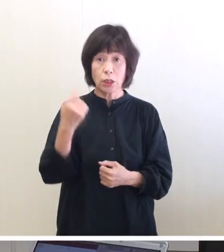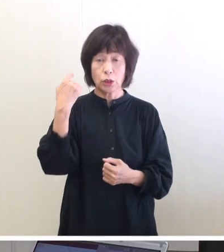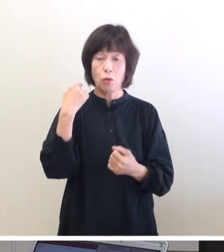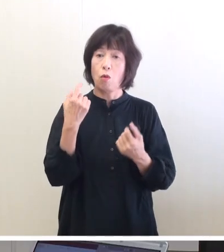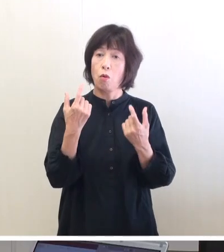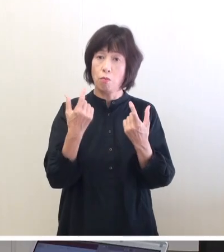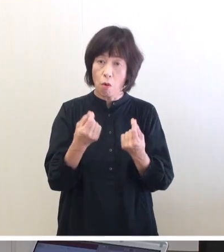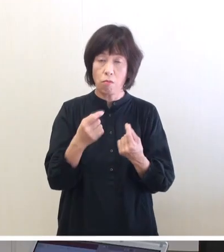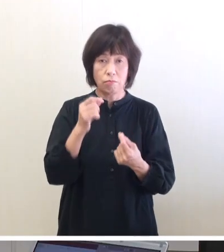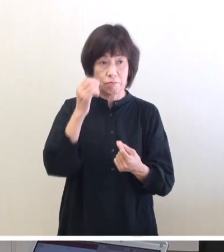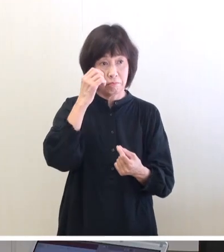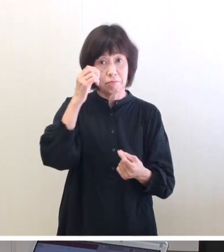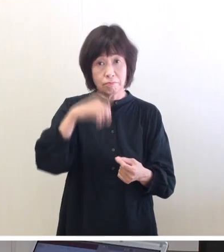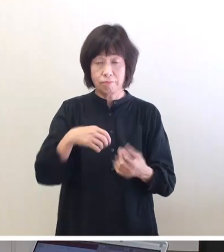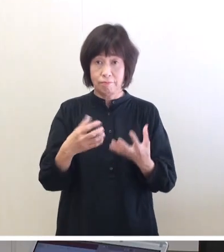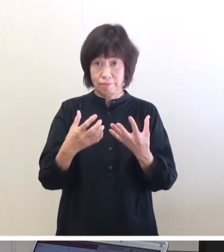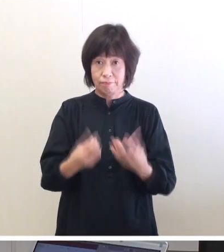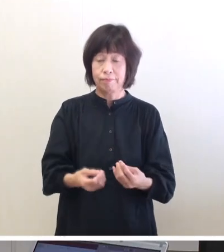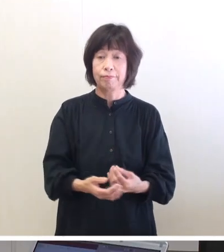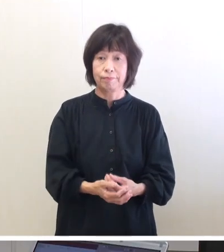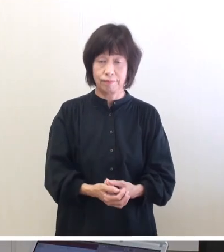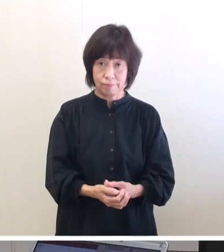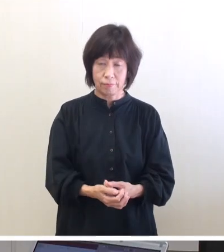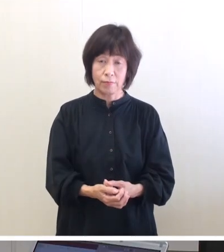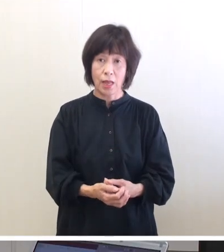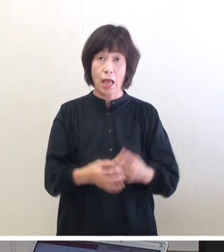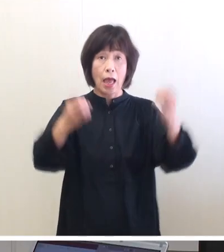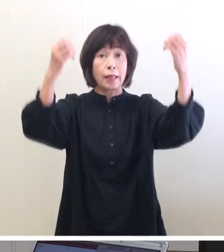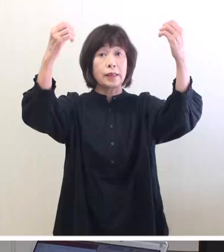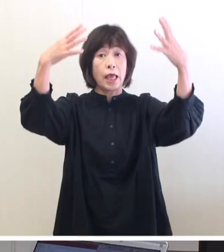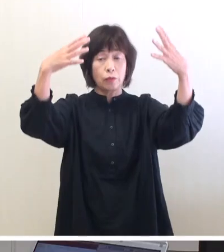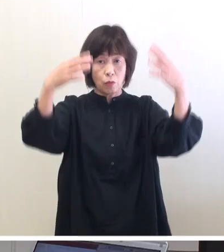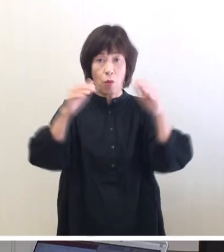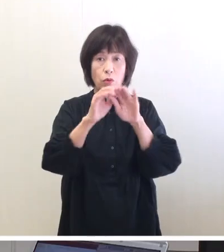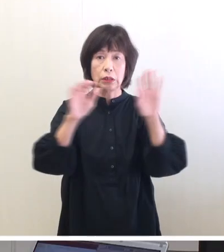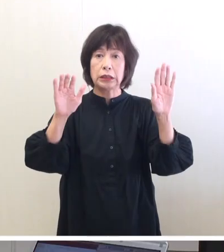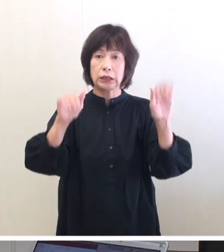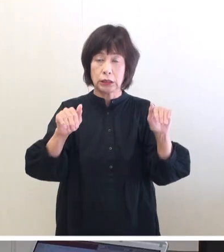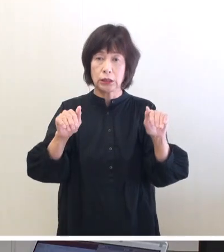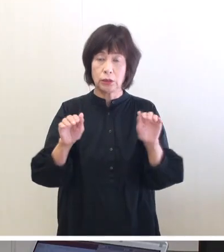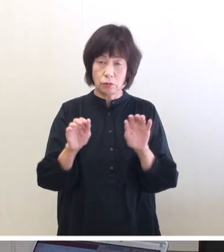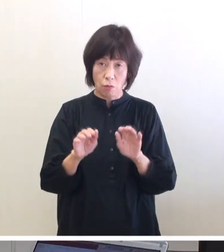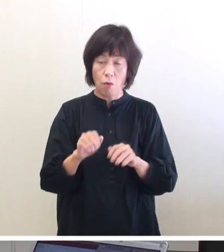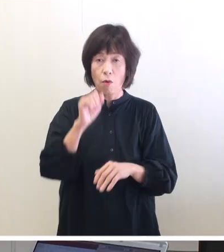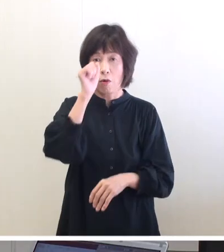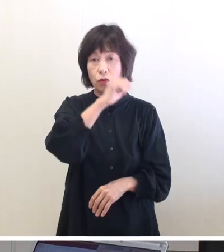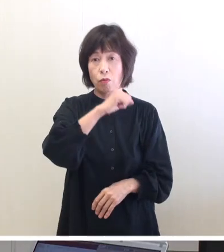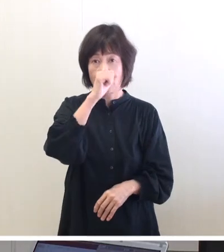じられたわけですけれども、そういう点灯式を予定をしているところですので、